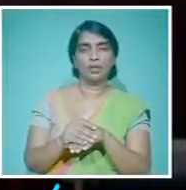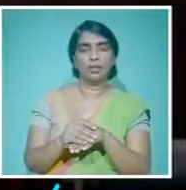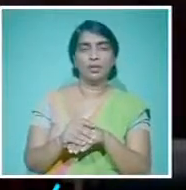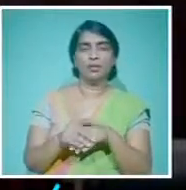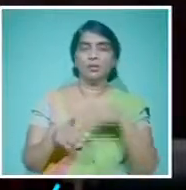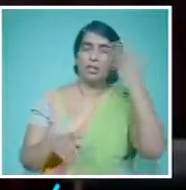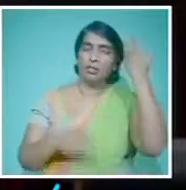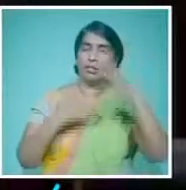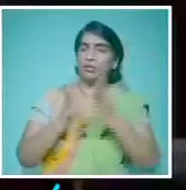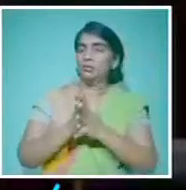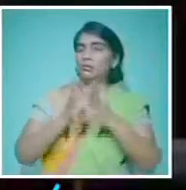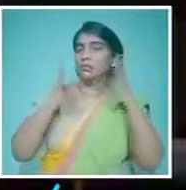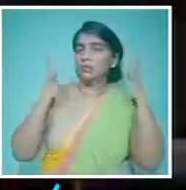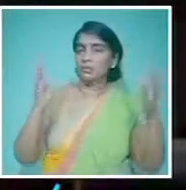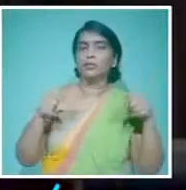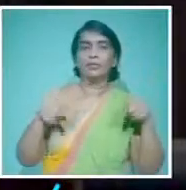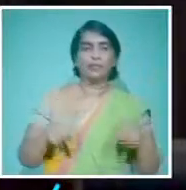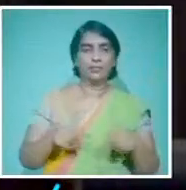amusong pitiyak me ratada